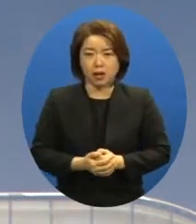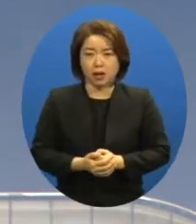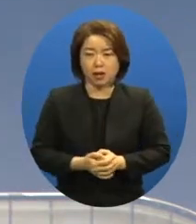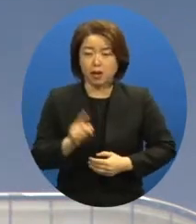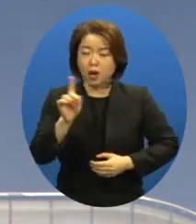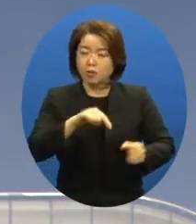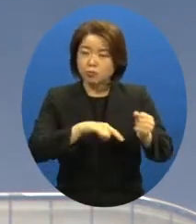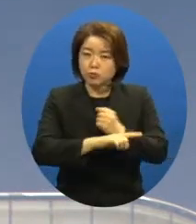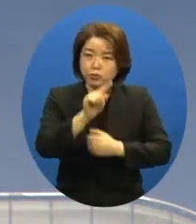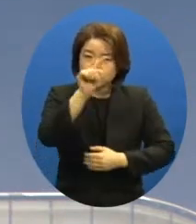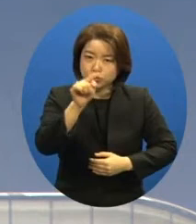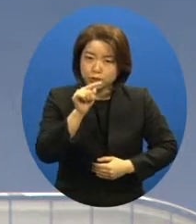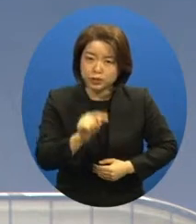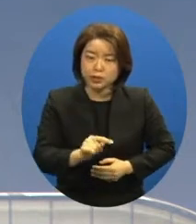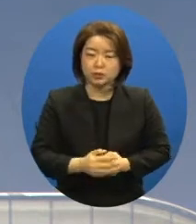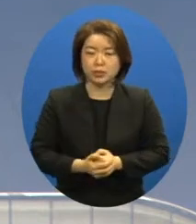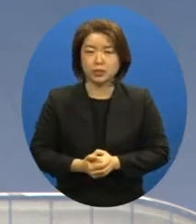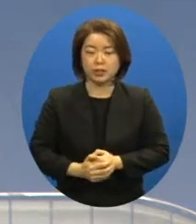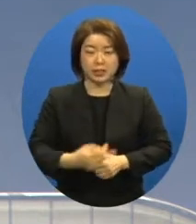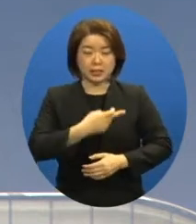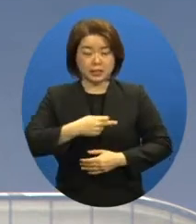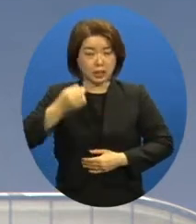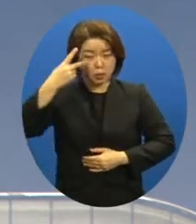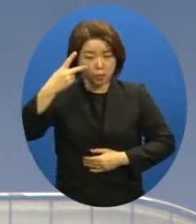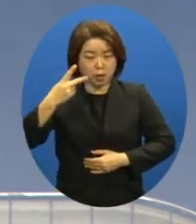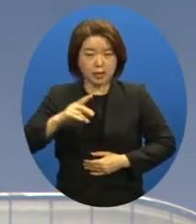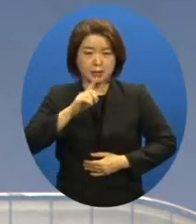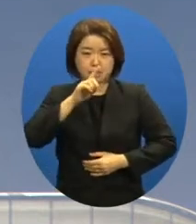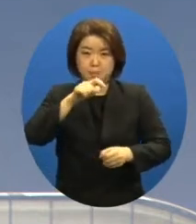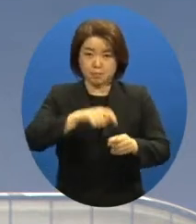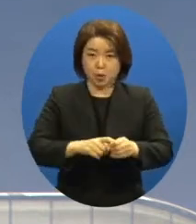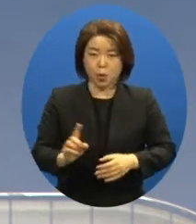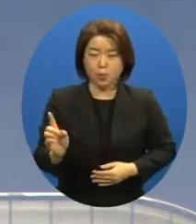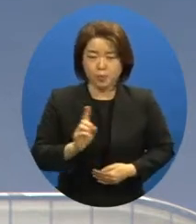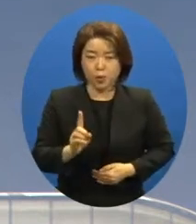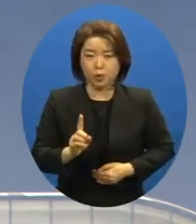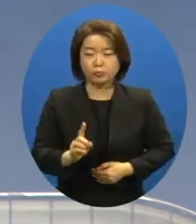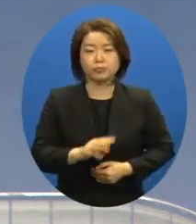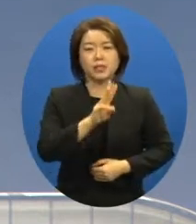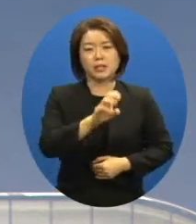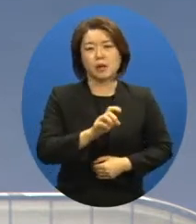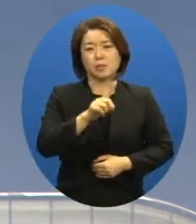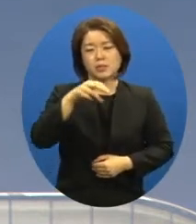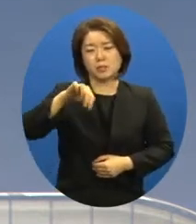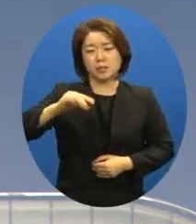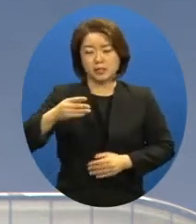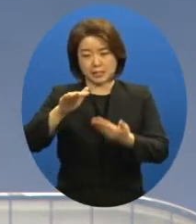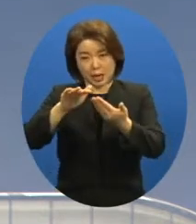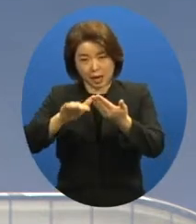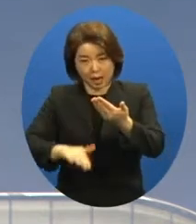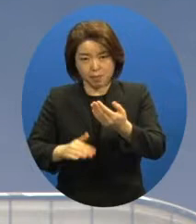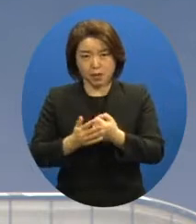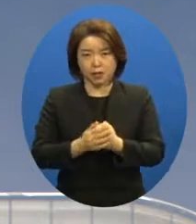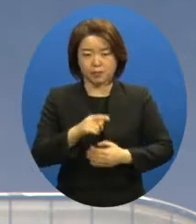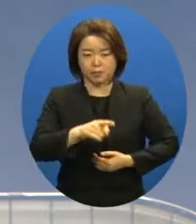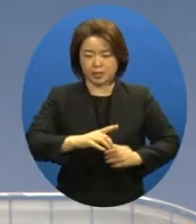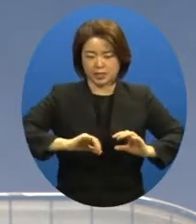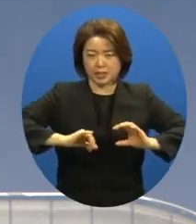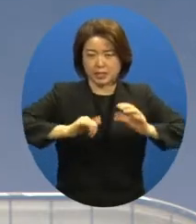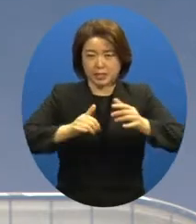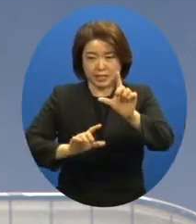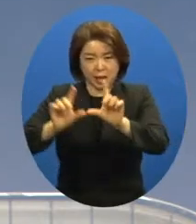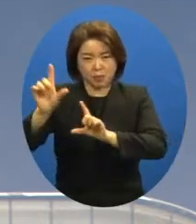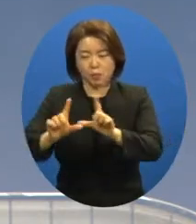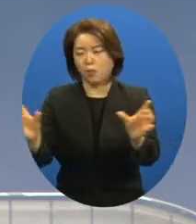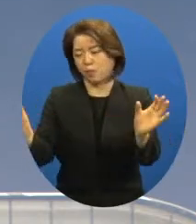있는 거죠? 사도 바울이 말하려고 하는 핵심은 31절 하반절에 이 세상의 형체는